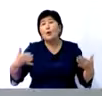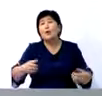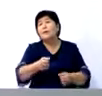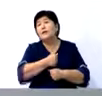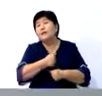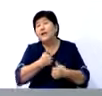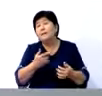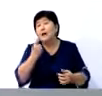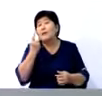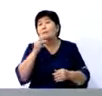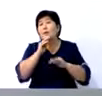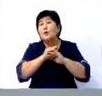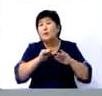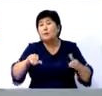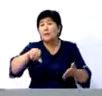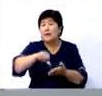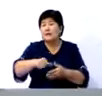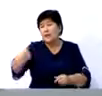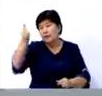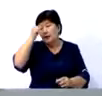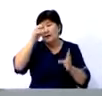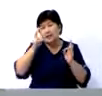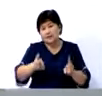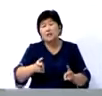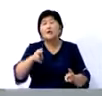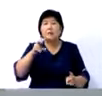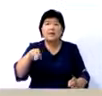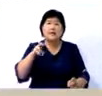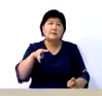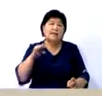минуты молчания почтили память жертв пандемией